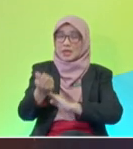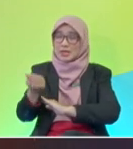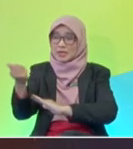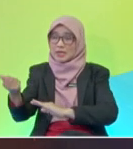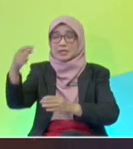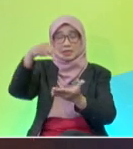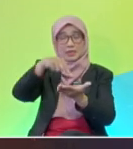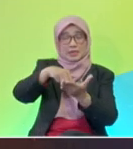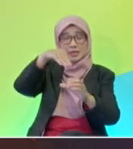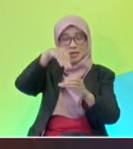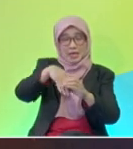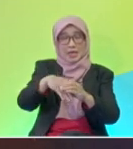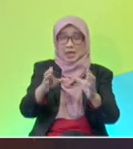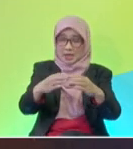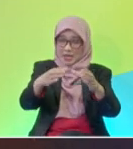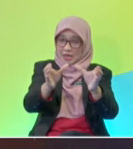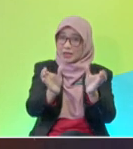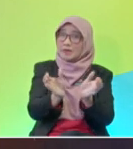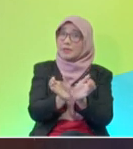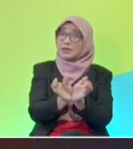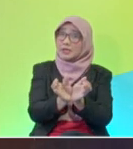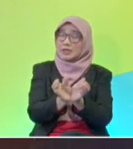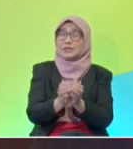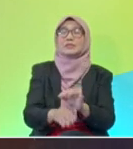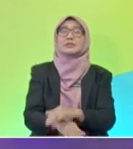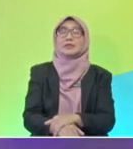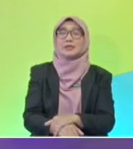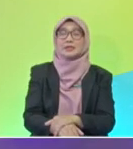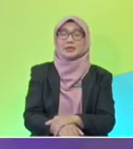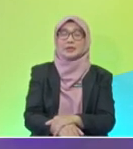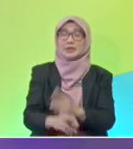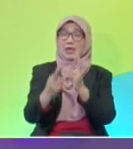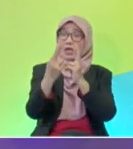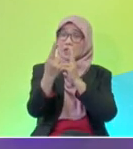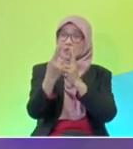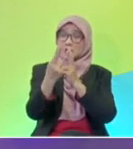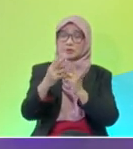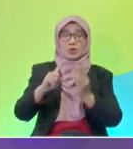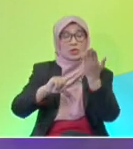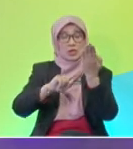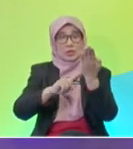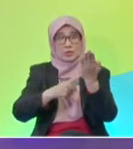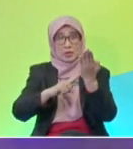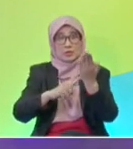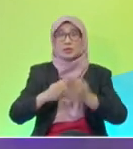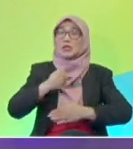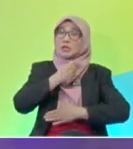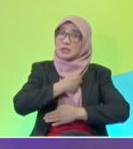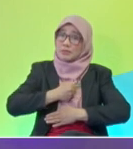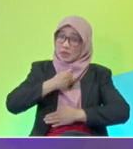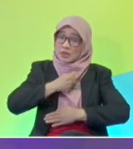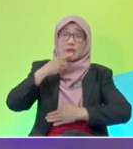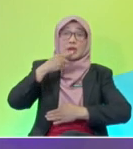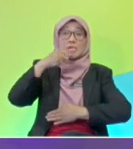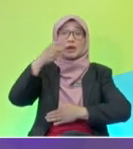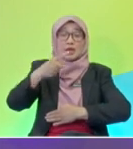tu tadi dah buat silap dia minta maaf respons terhadap ayat suruhan daripada Kakak kedai buku itu tadi